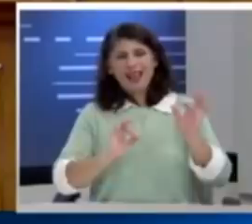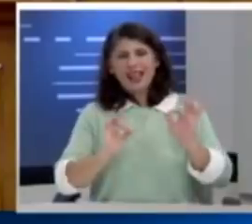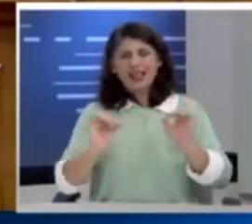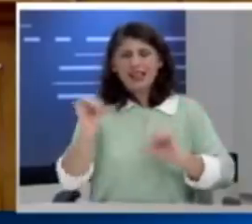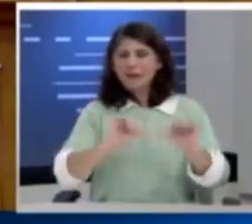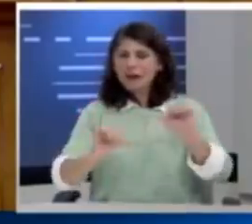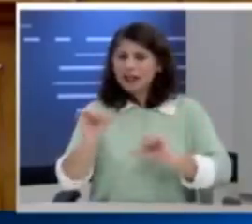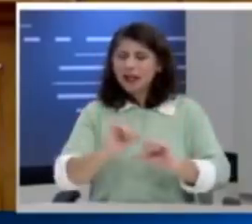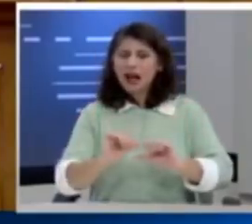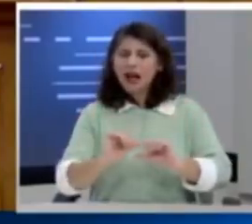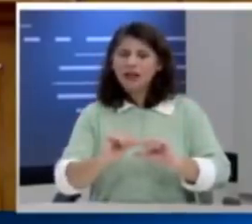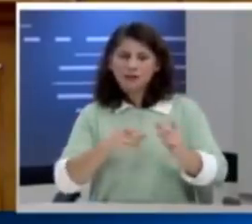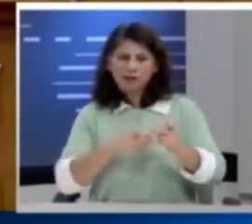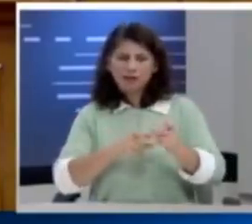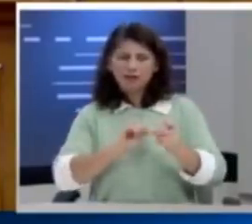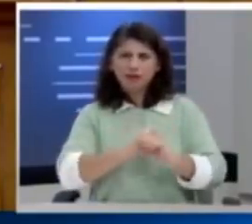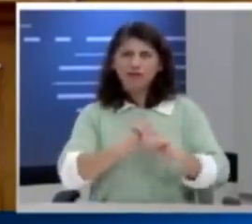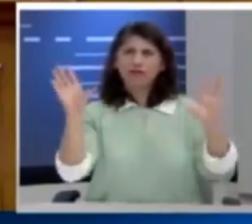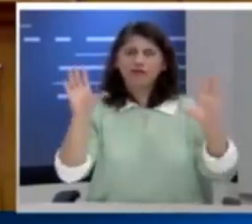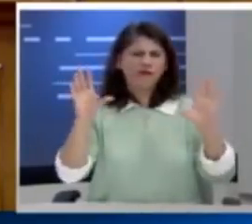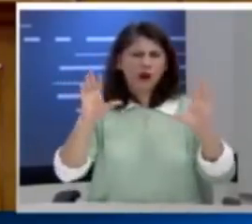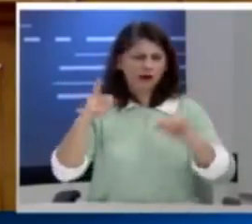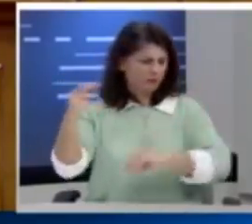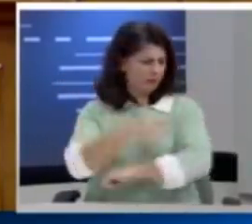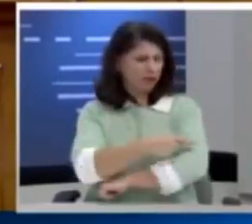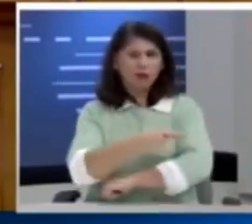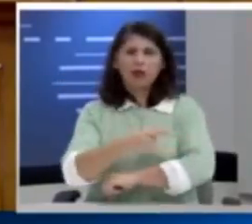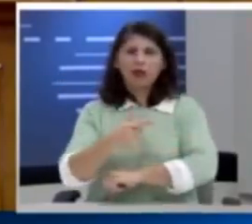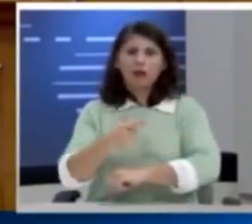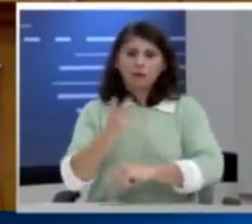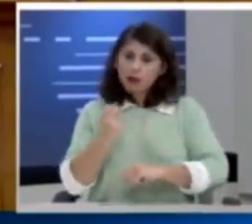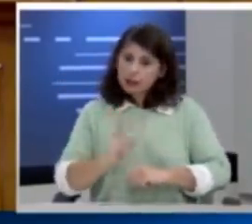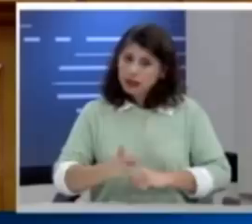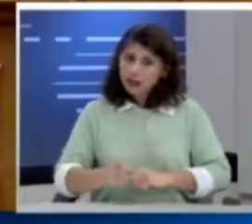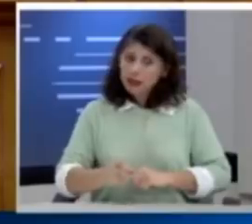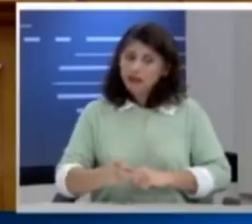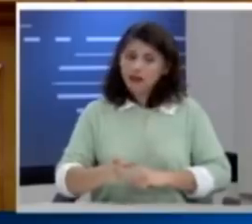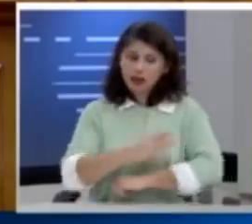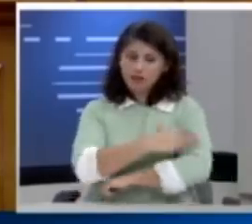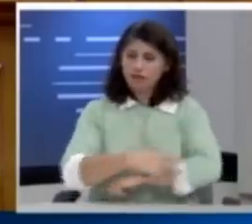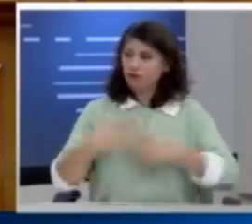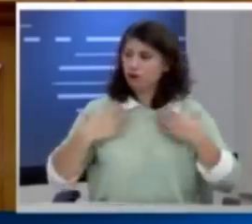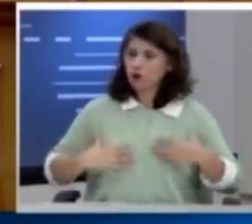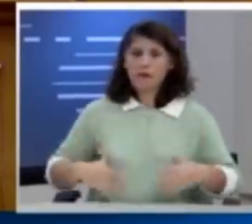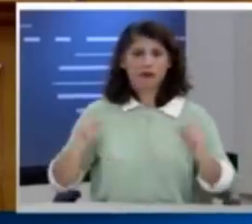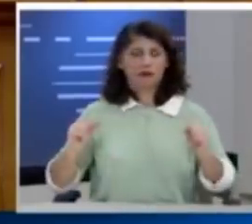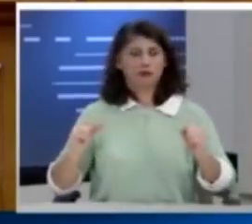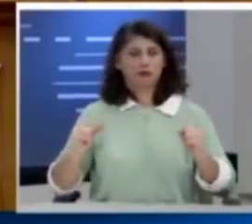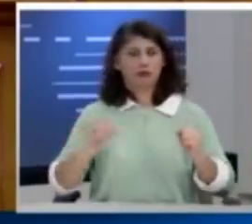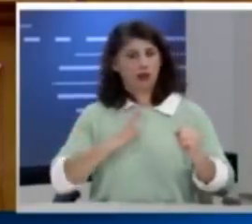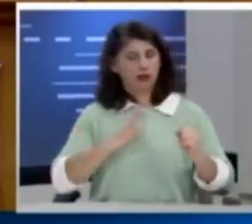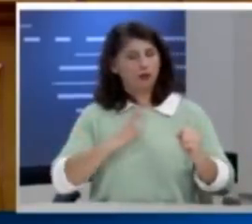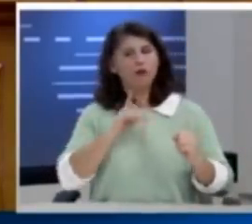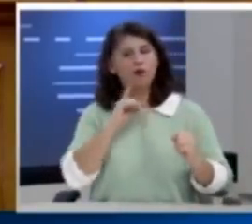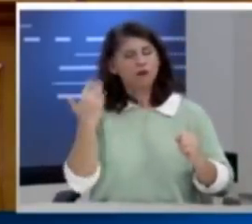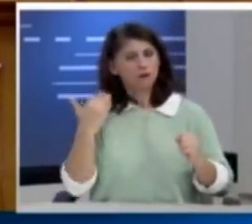λάμψης, χτυπώντας τα τυφλά, βάζοντας σε κίνδυνο την αρτιμέλεια, ακόμα και τη ζωή συνανθρώπων μας, όπως πρόσφατα